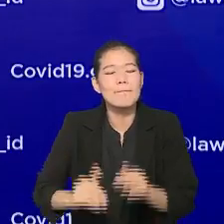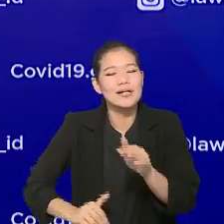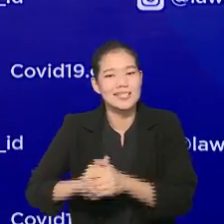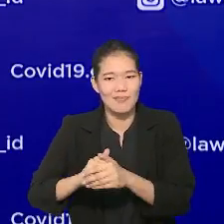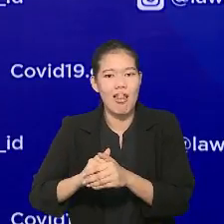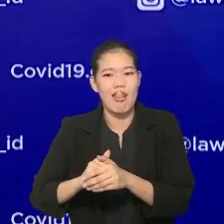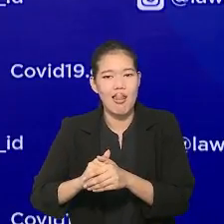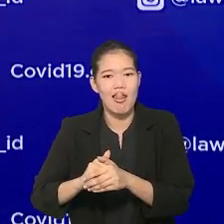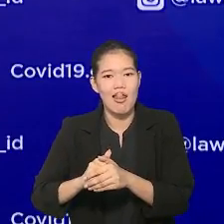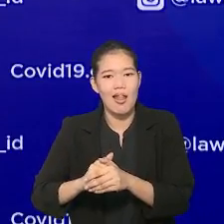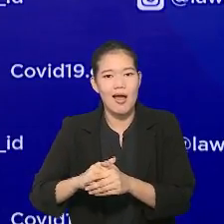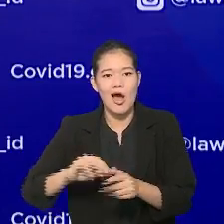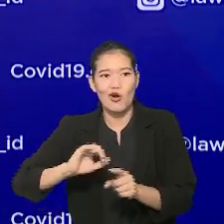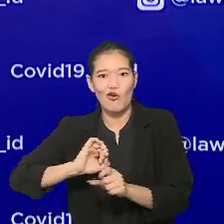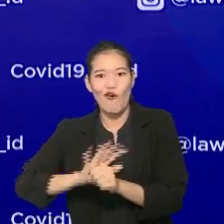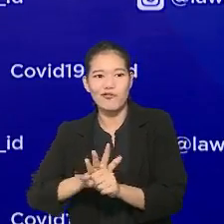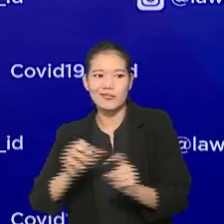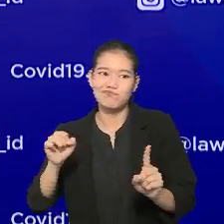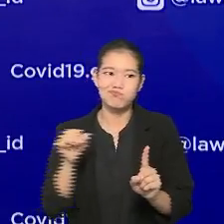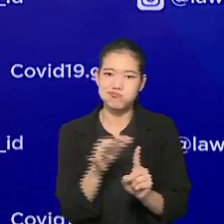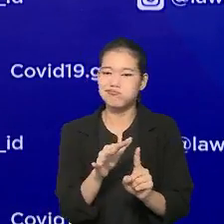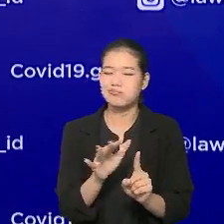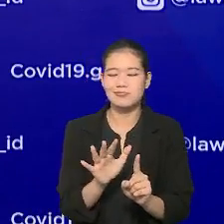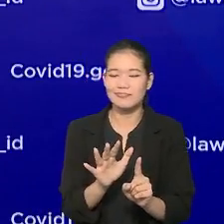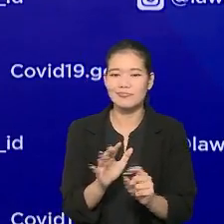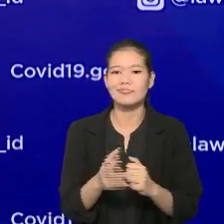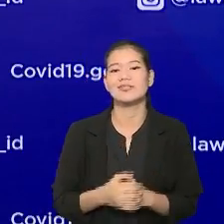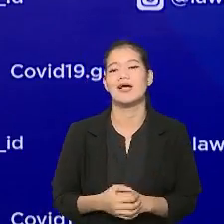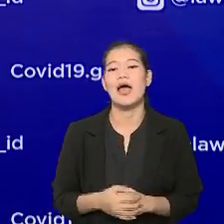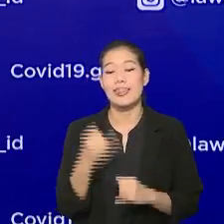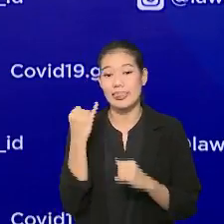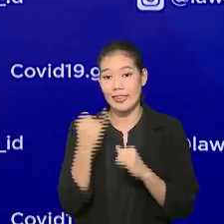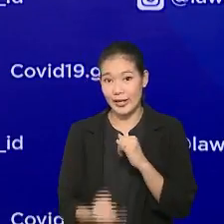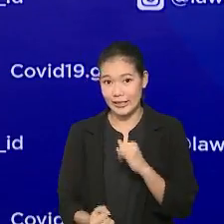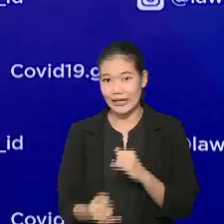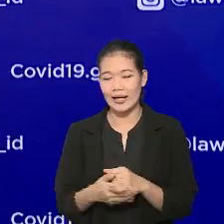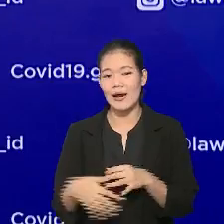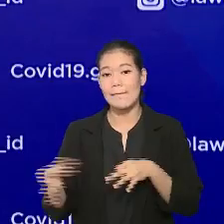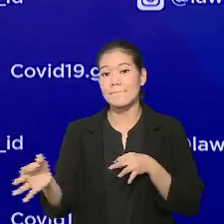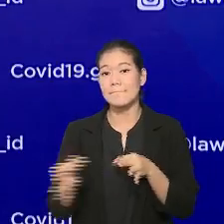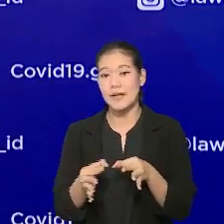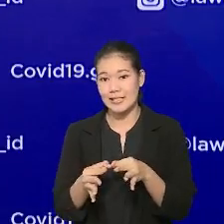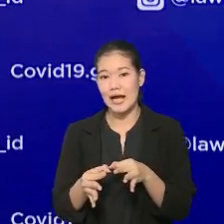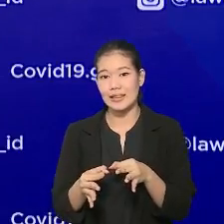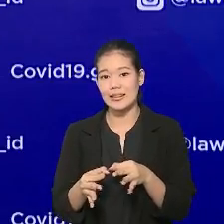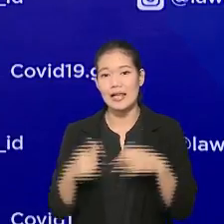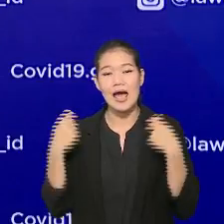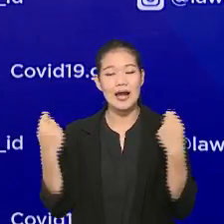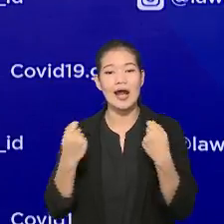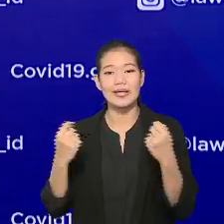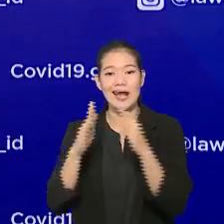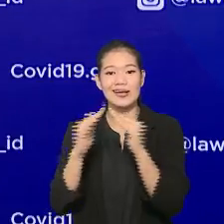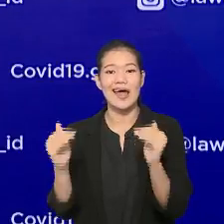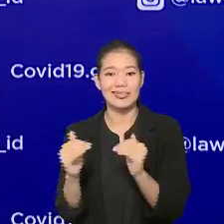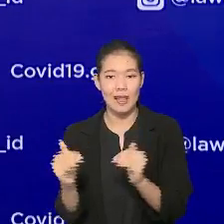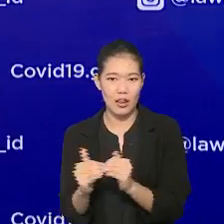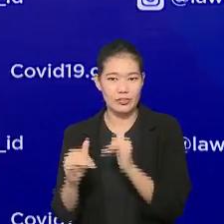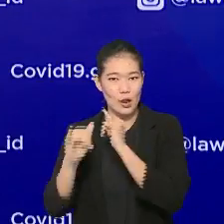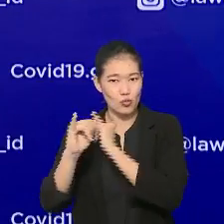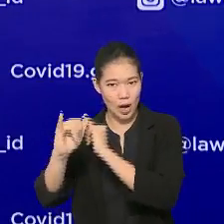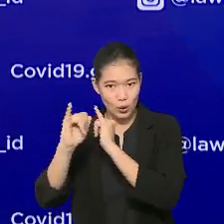maksimal dari bahaya COVID-19. Terakhir, menjelang Hari Raya Natal tahun